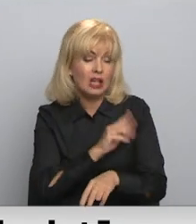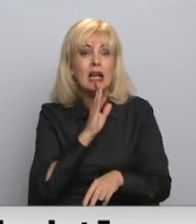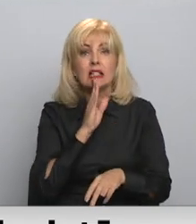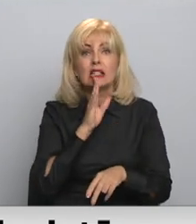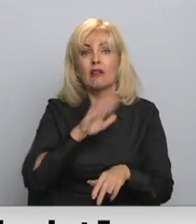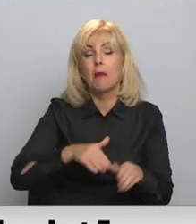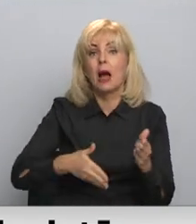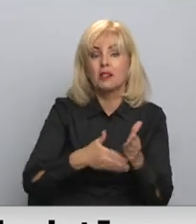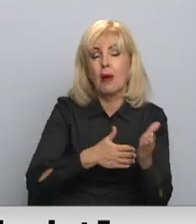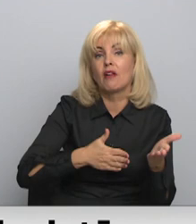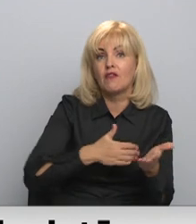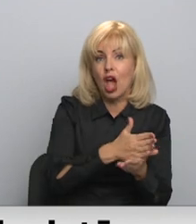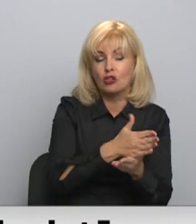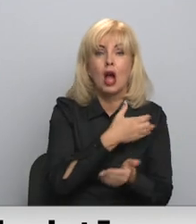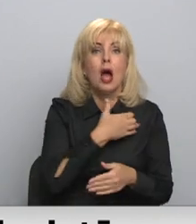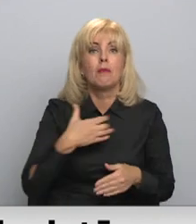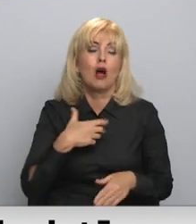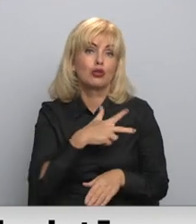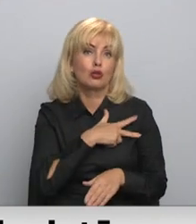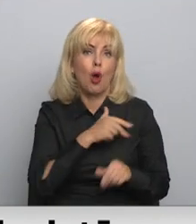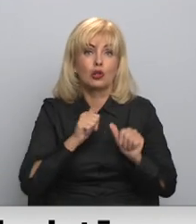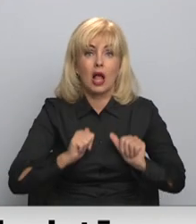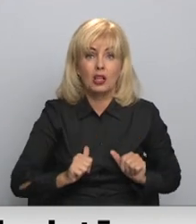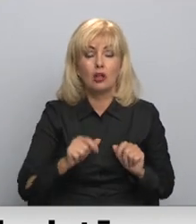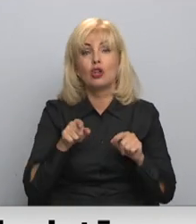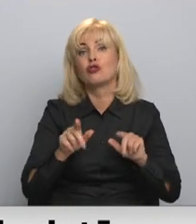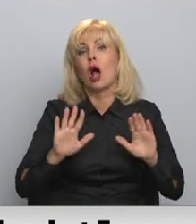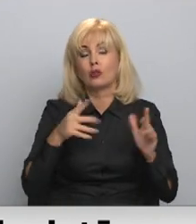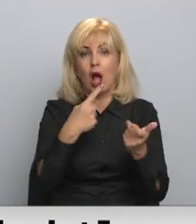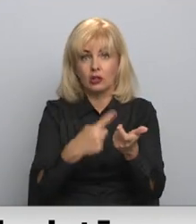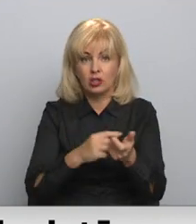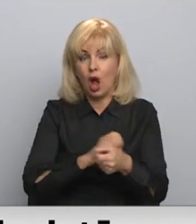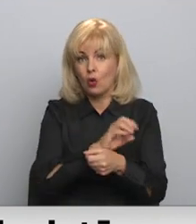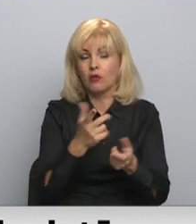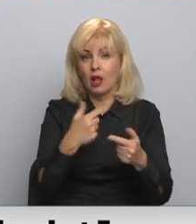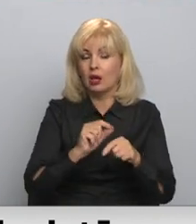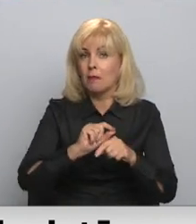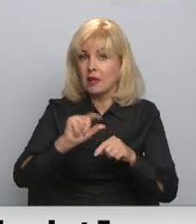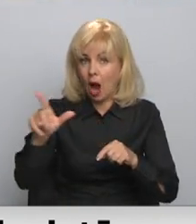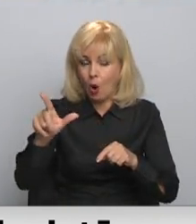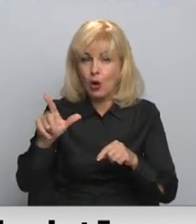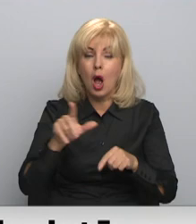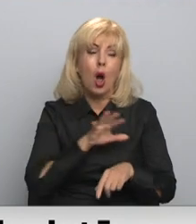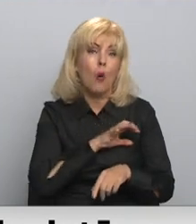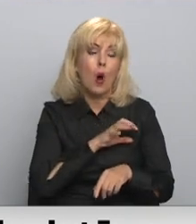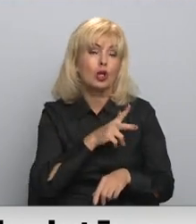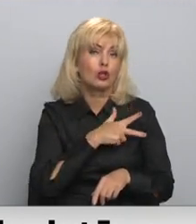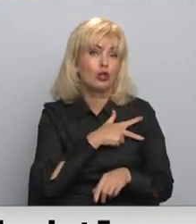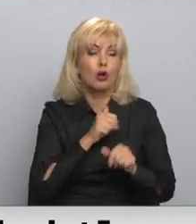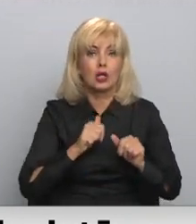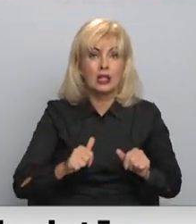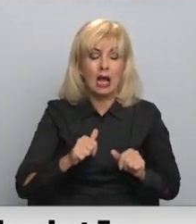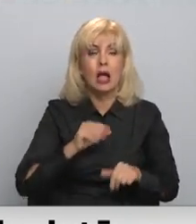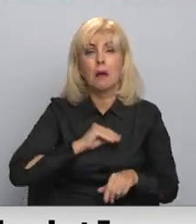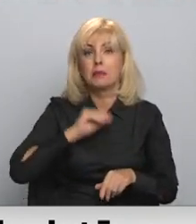pēc palīdzības vēršās arī pašvaldības sociālajā dienestā, un šādu gadījumu skaits Covid laikā aug. Kā norāda Ogres sociālā dienesta